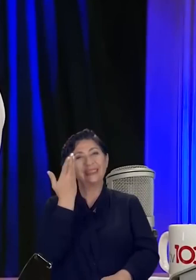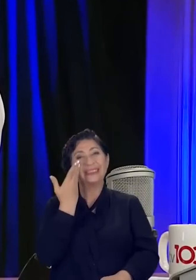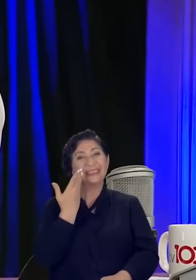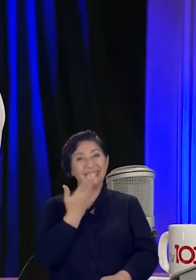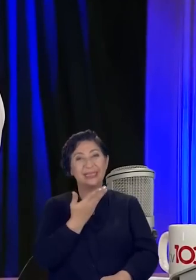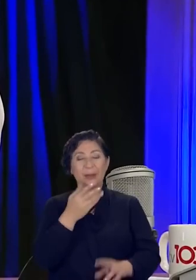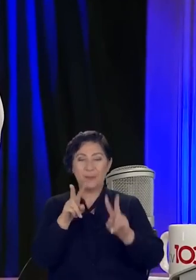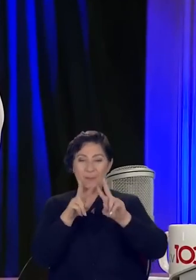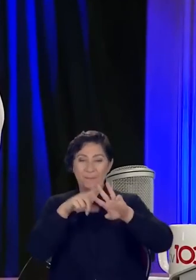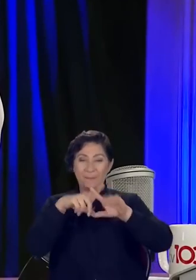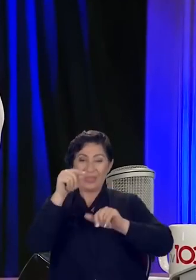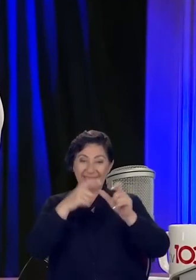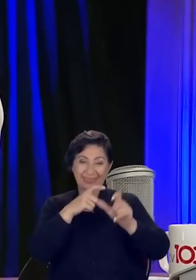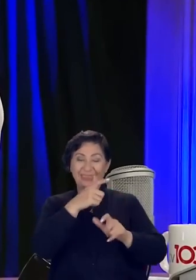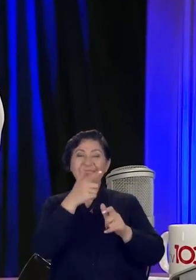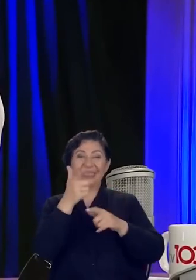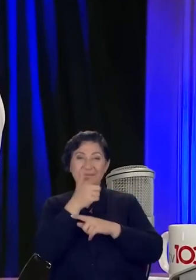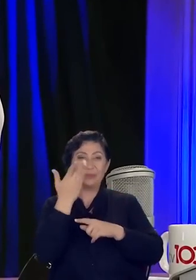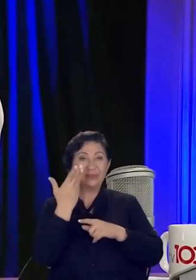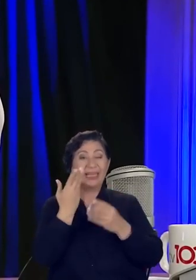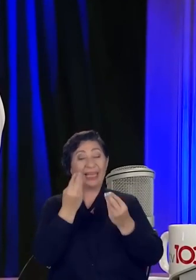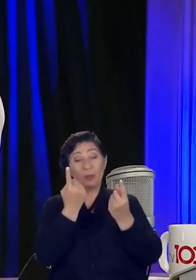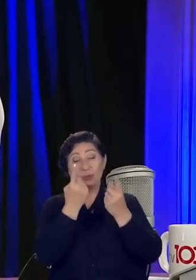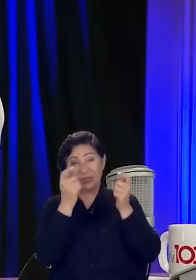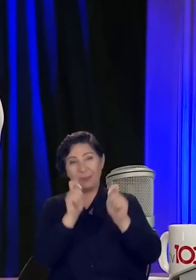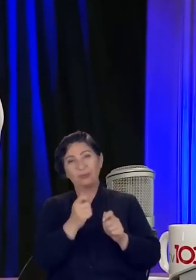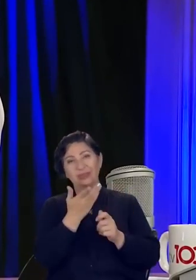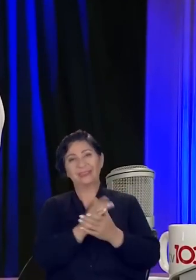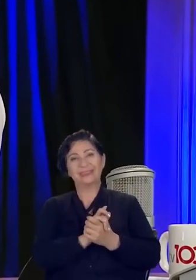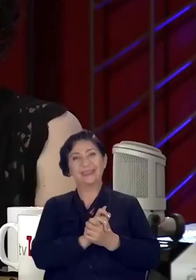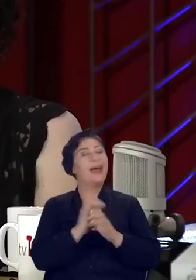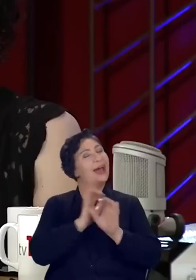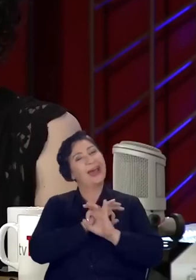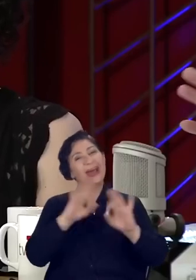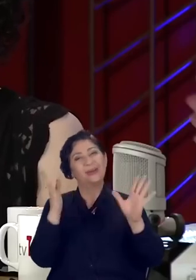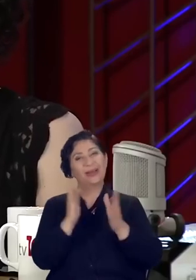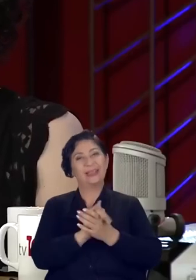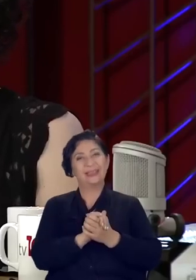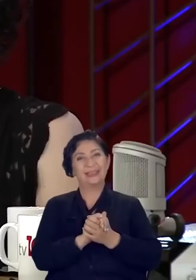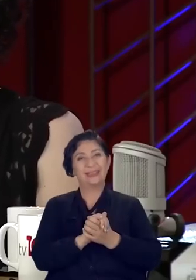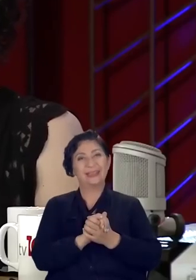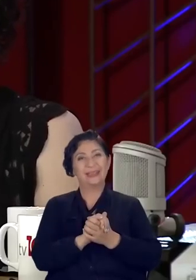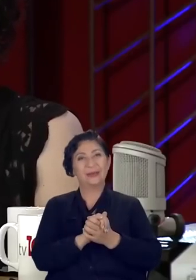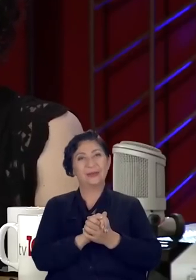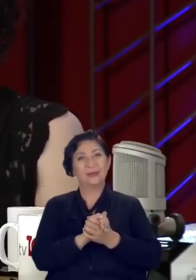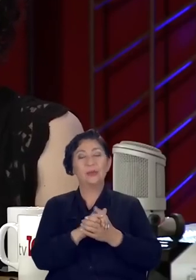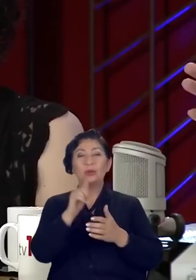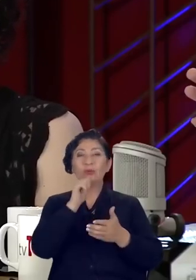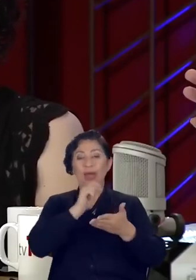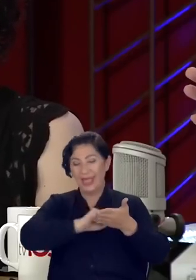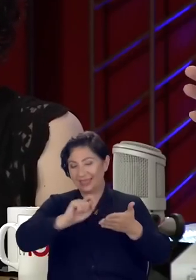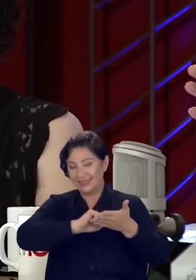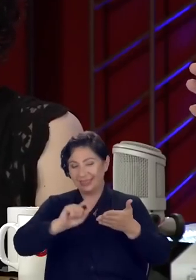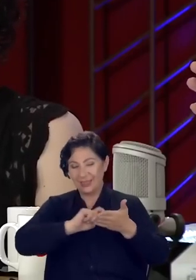izledik. Melis Danışmend'in klibini izledik. İyi ki böyle bir şey yapmışsın. Çok teşekkürler. Harika, bu suya yazı yazmak gibi